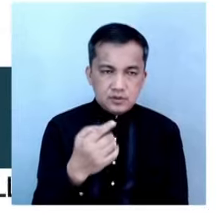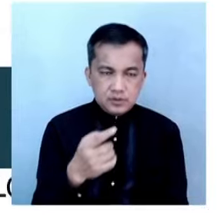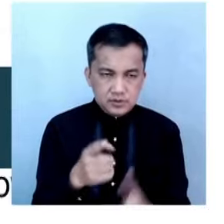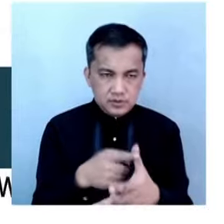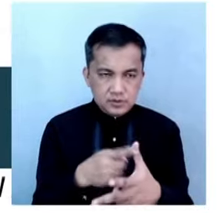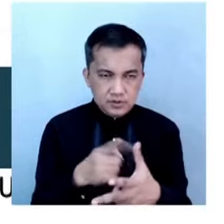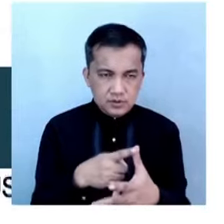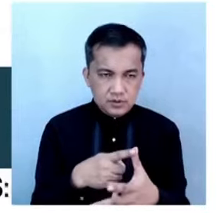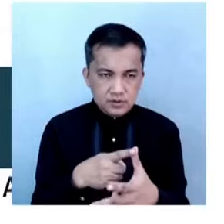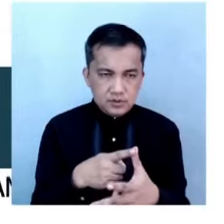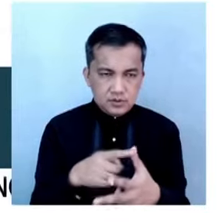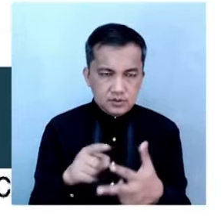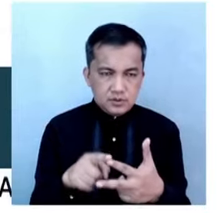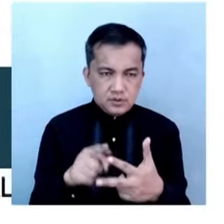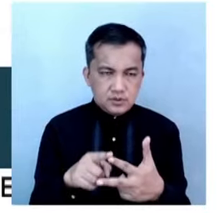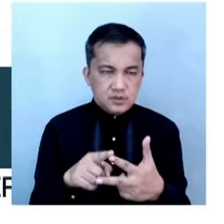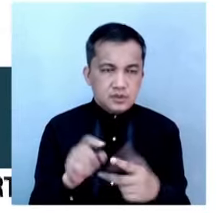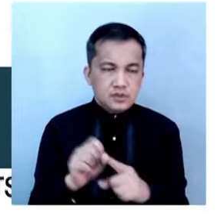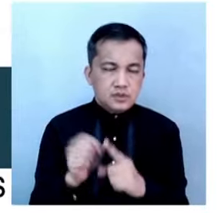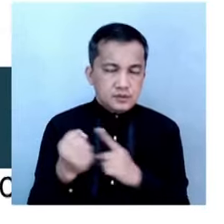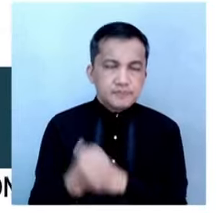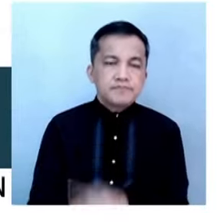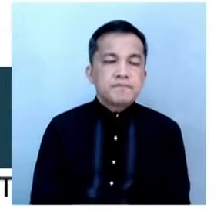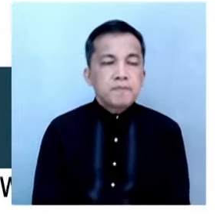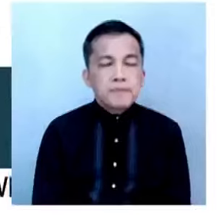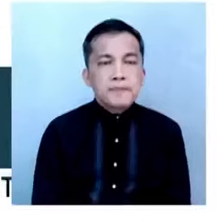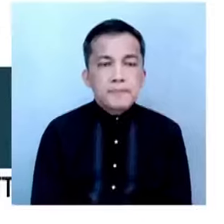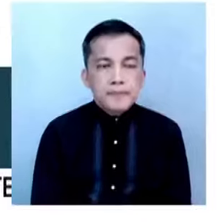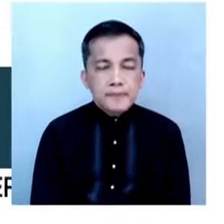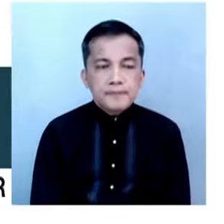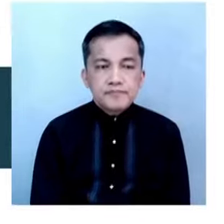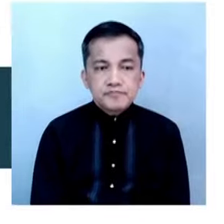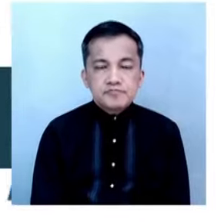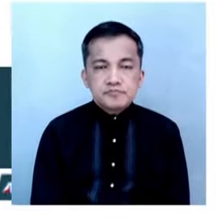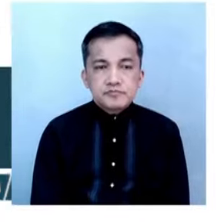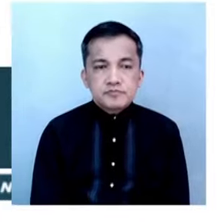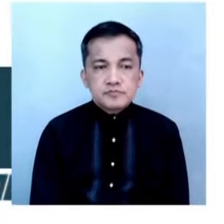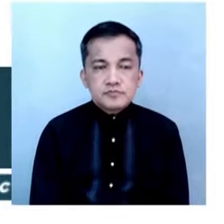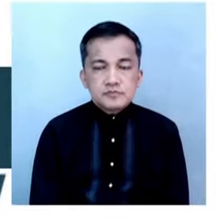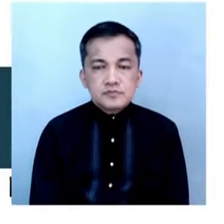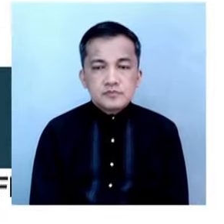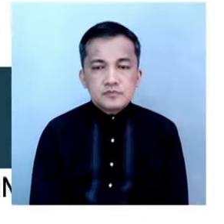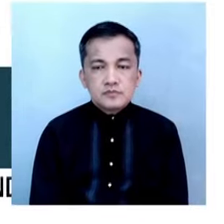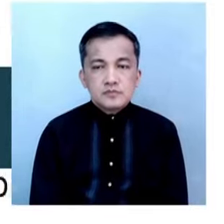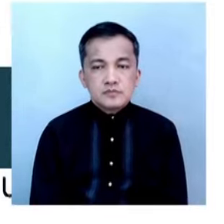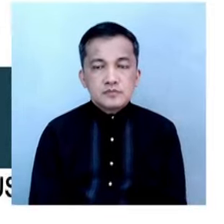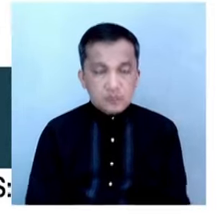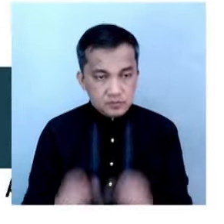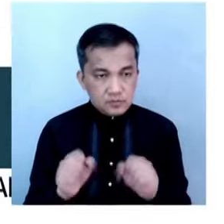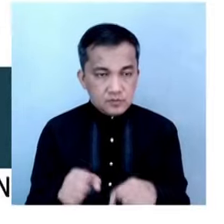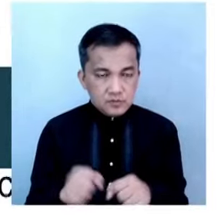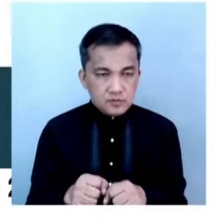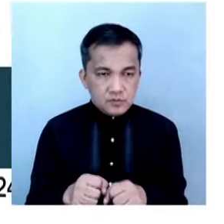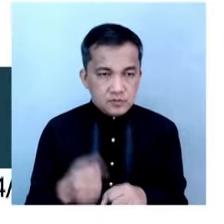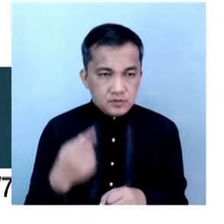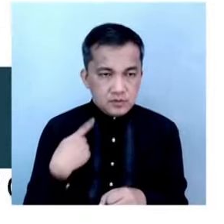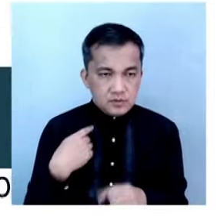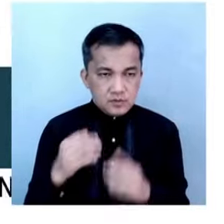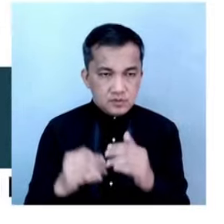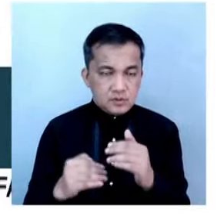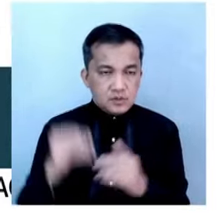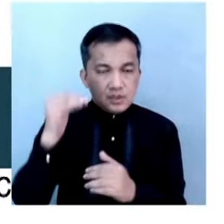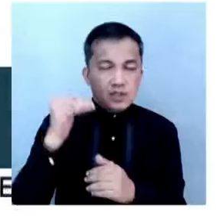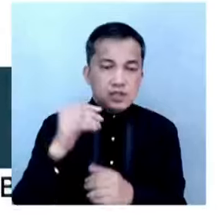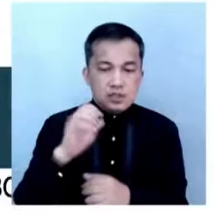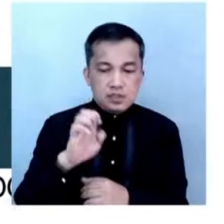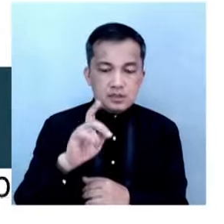dyan. Second scenario is that may possibility na kung sakali mang mag-escalate yung activity,